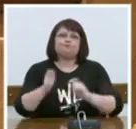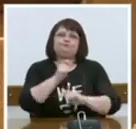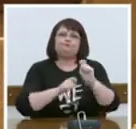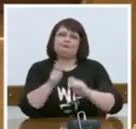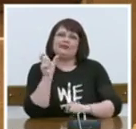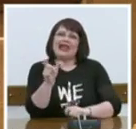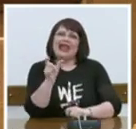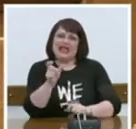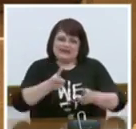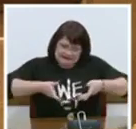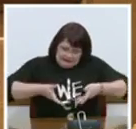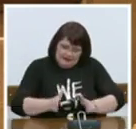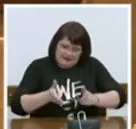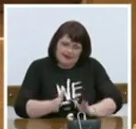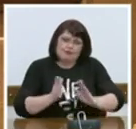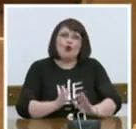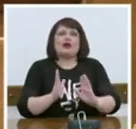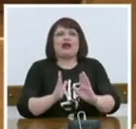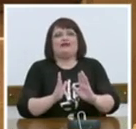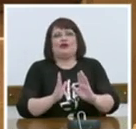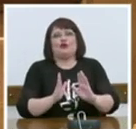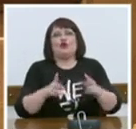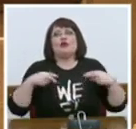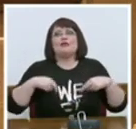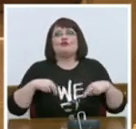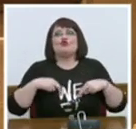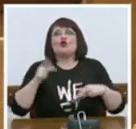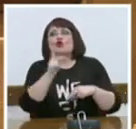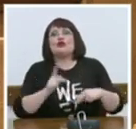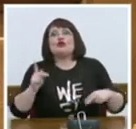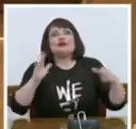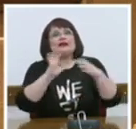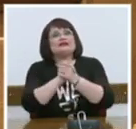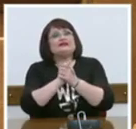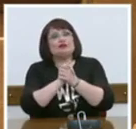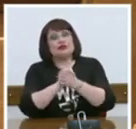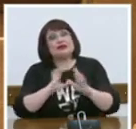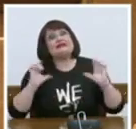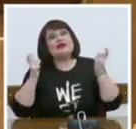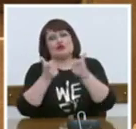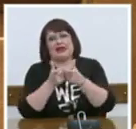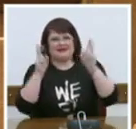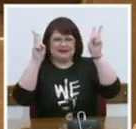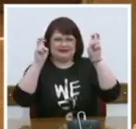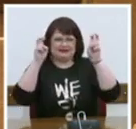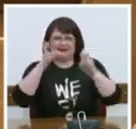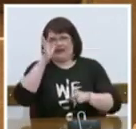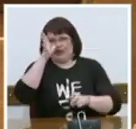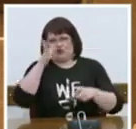δημογραφικό. Λέγεται Υπουργείο Κοινωνικής Συνοχής και Οικογένειας.